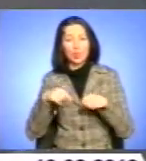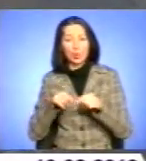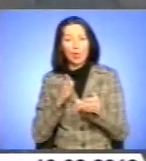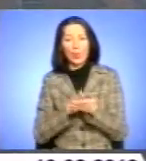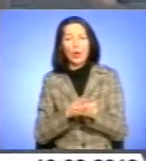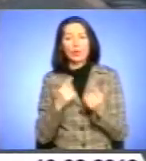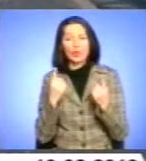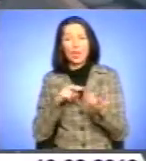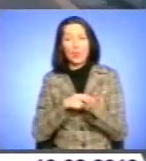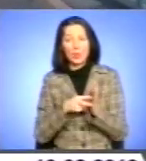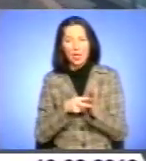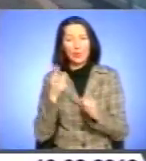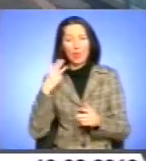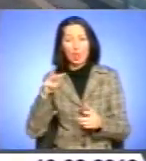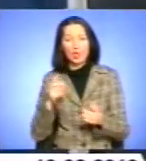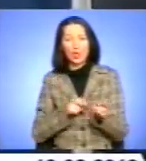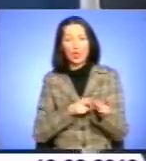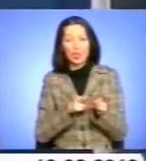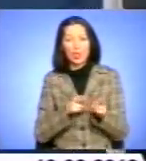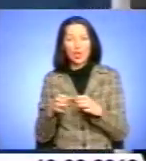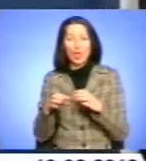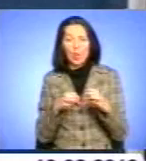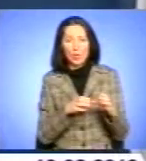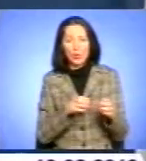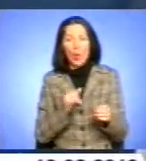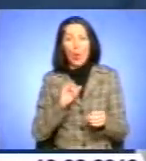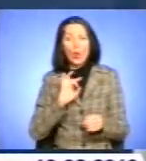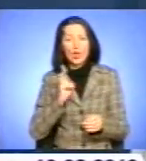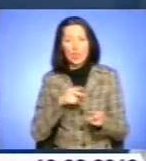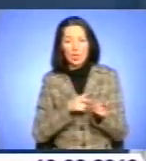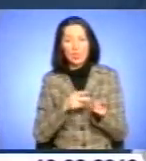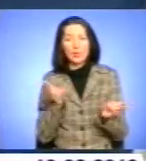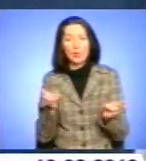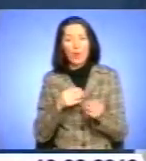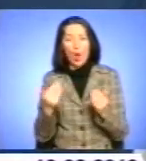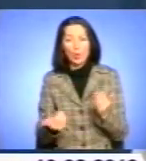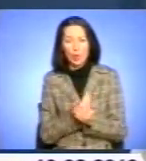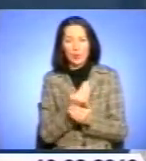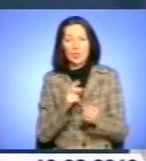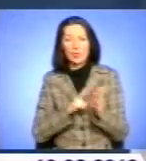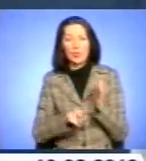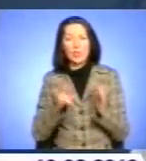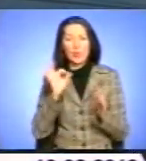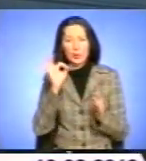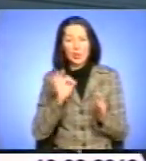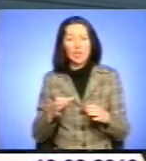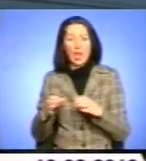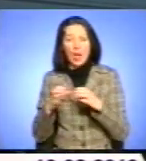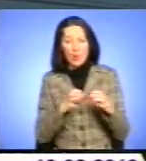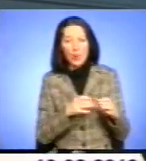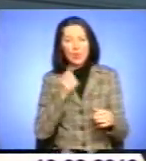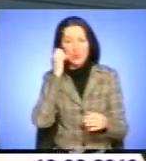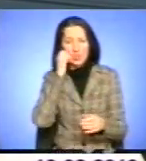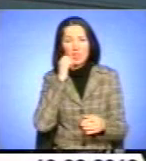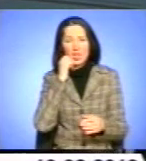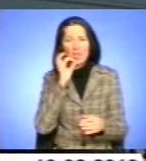модернізацію залізничного транспорту. «Укрзалізниця» потребує оновлення. Щонайменше 70% пасажирських вагонів застарілі, каже